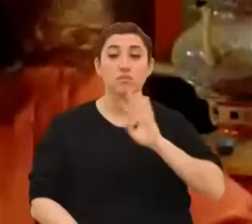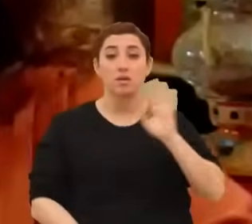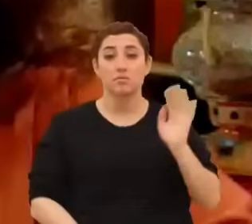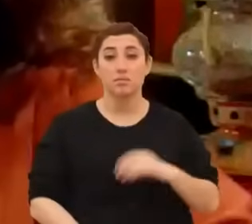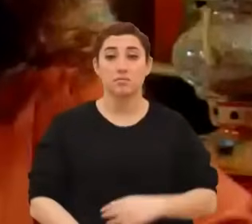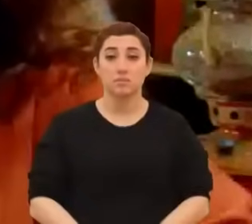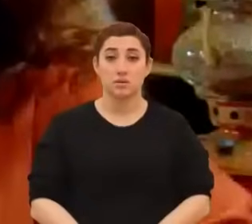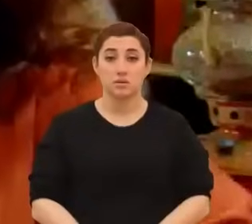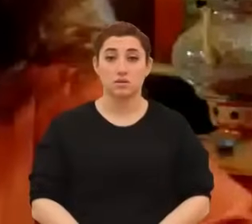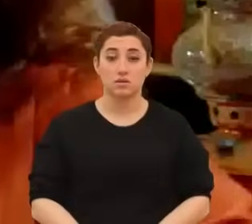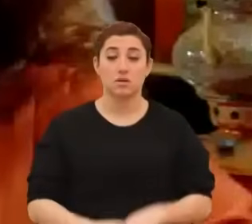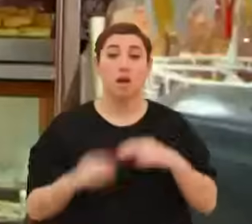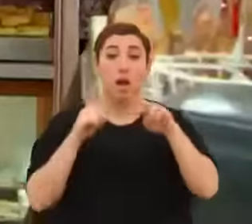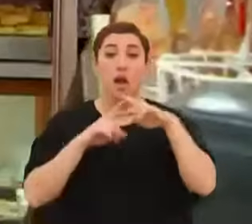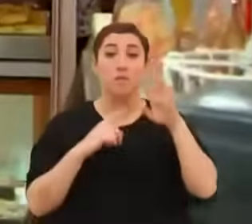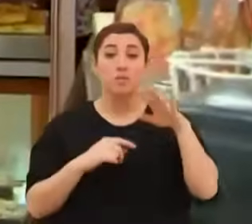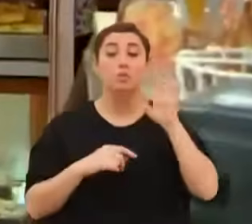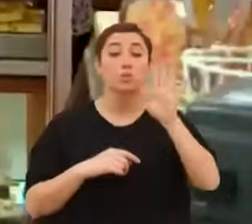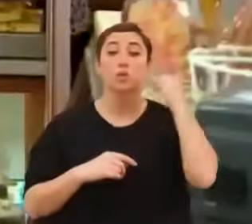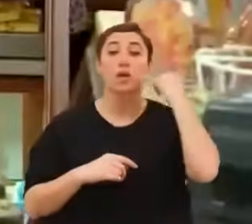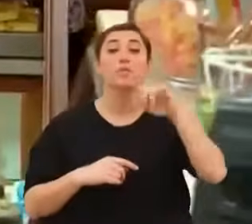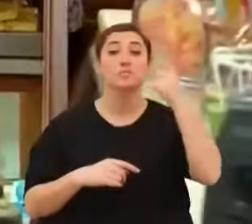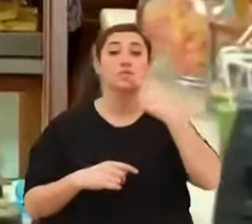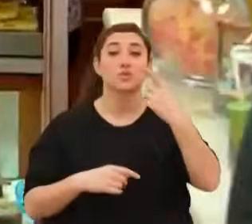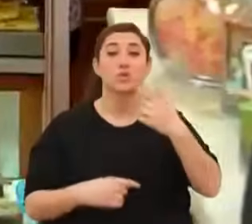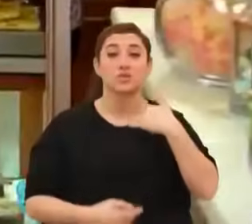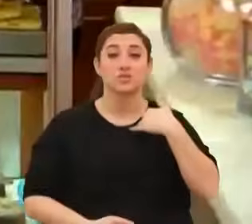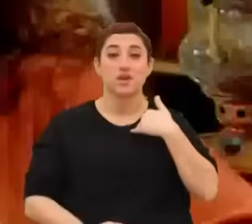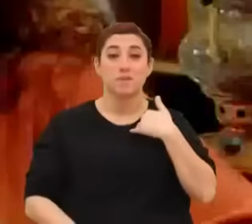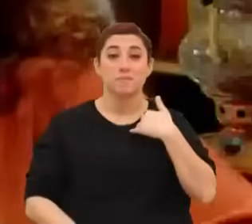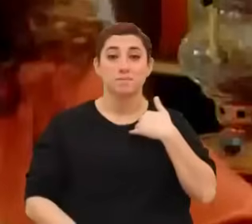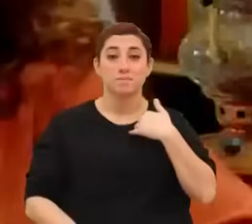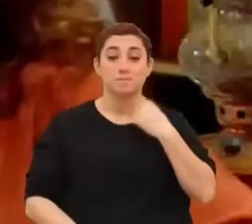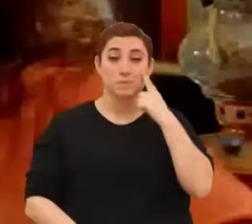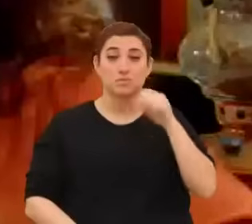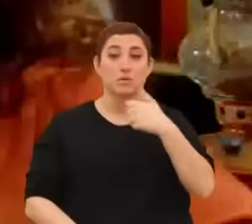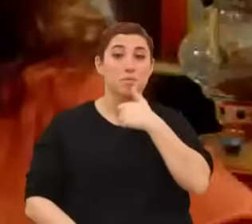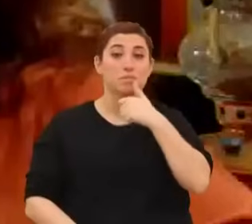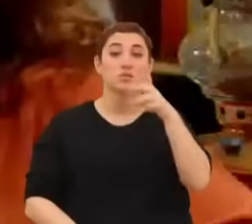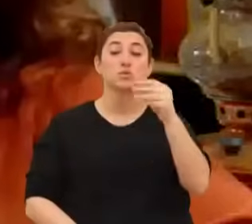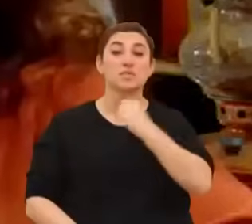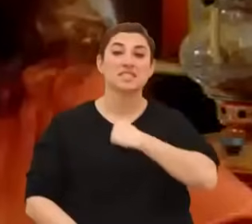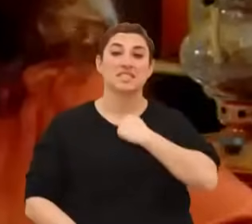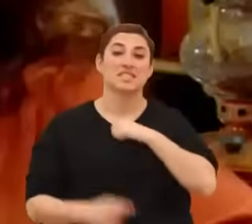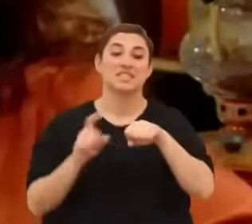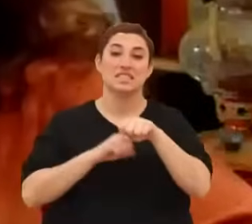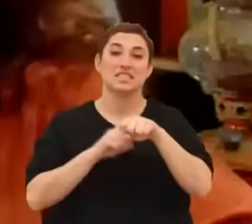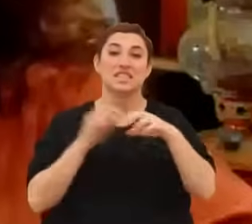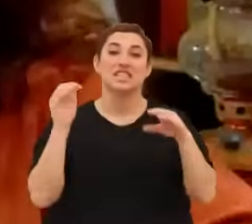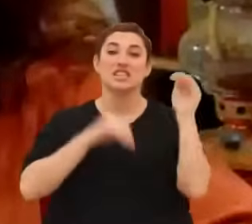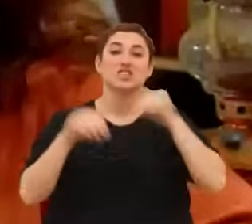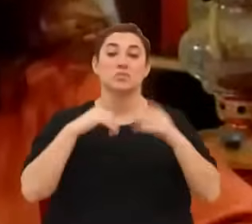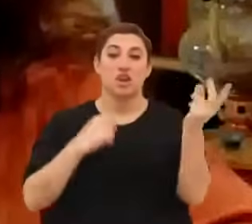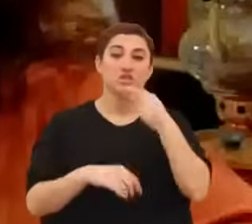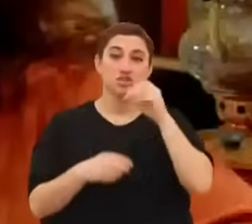Tamam. Ahmet. Dur kapatma, bir şey söyleyeceğim. Bak bu arada baban sana çok sinirli, seçimleri